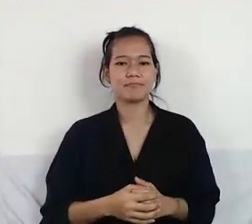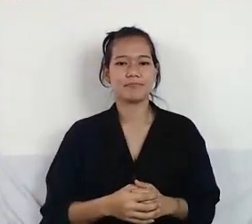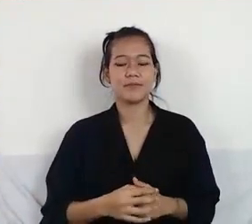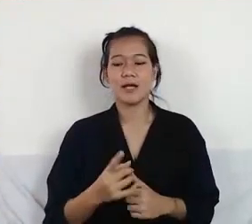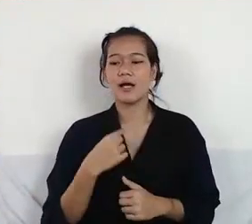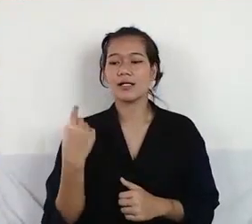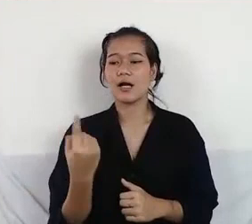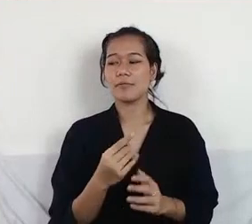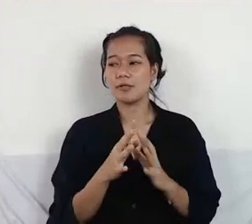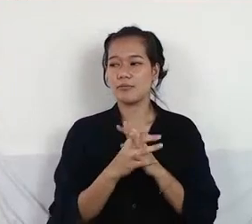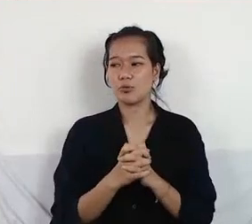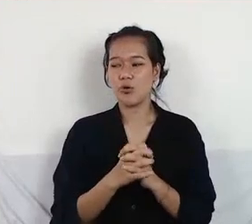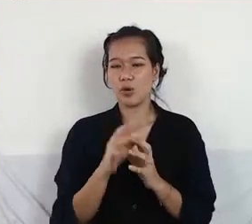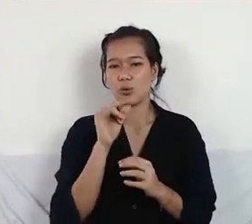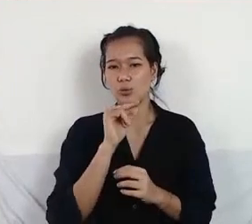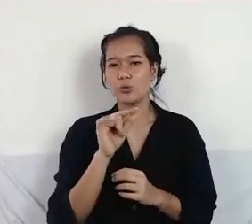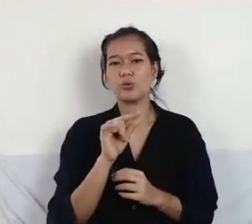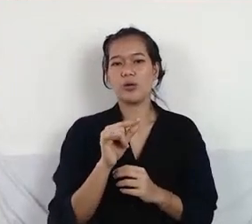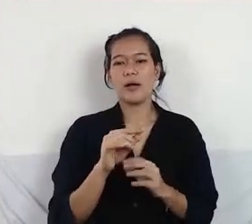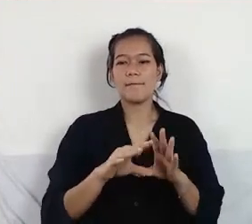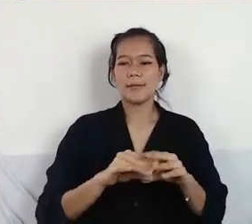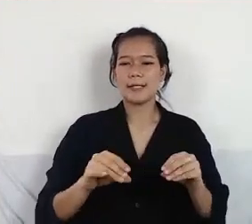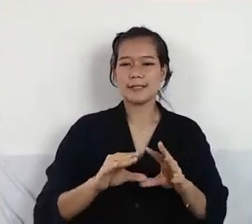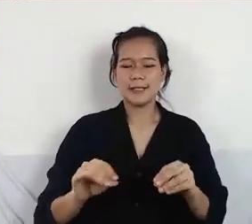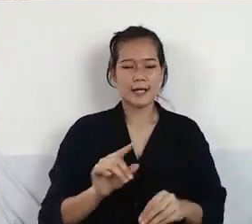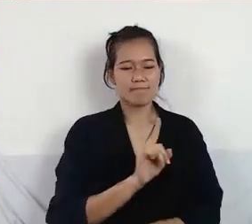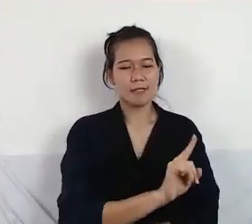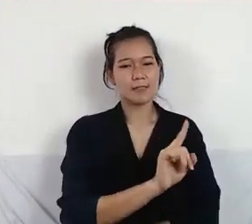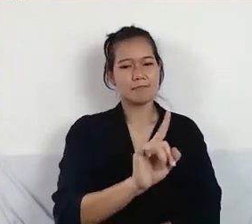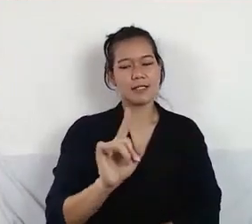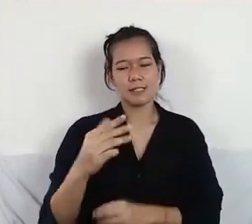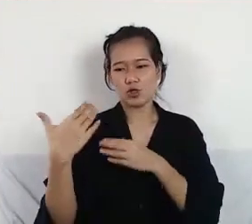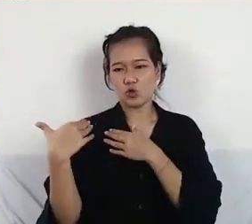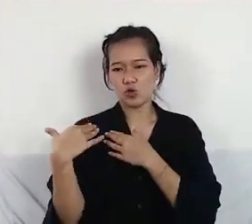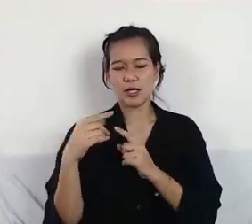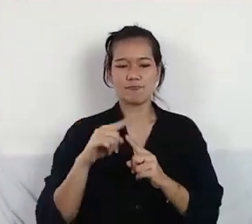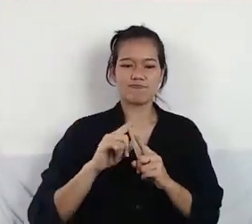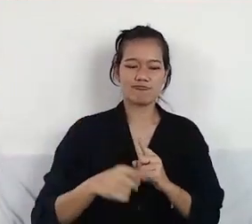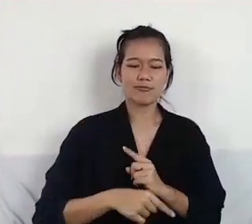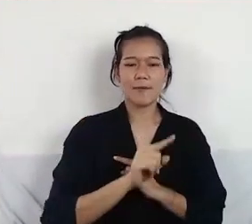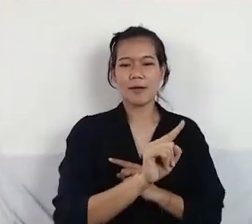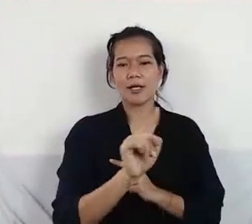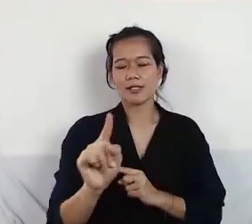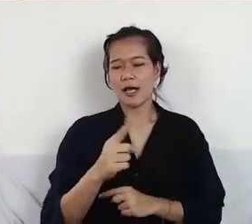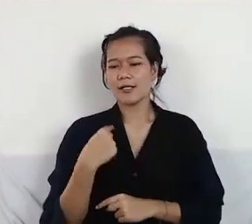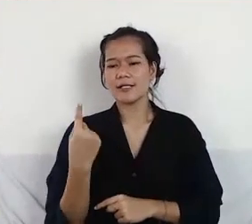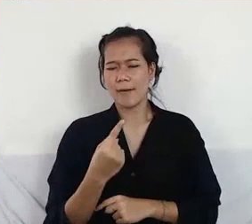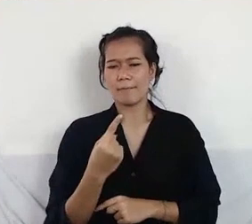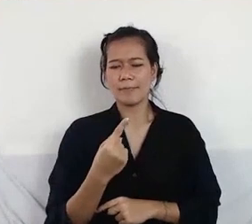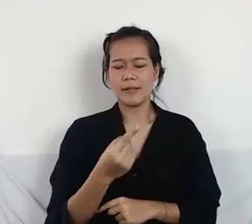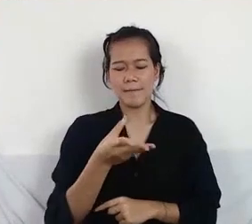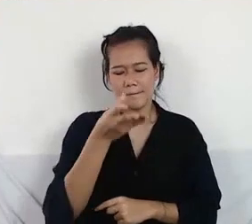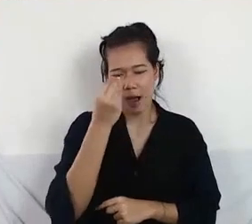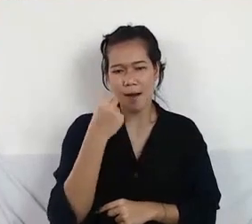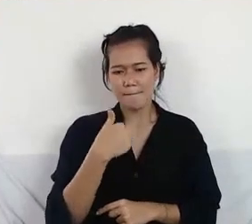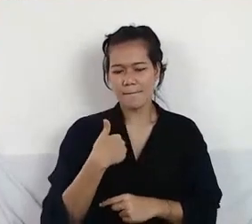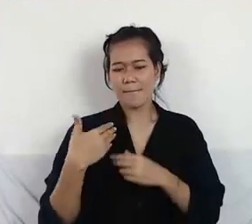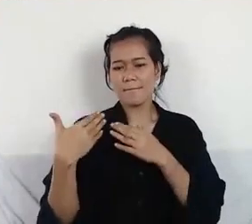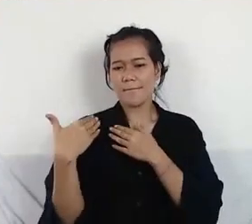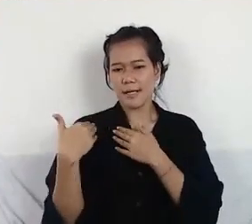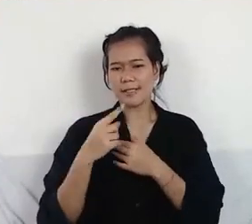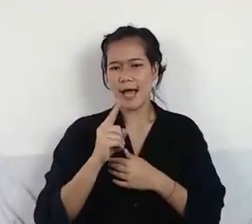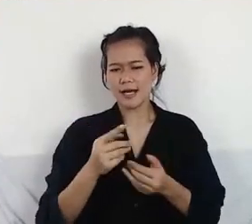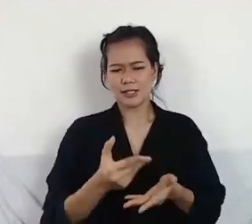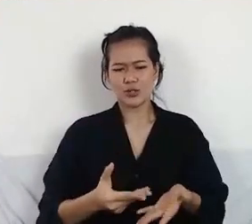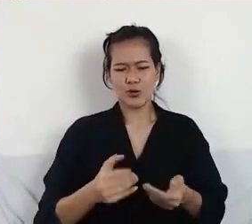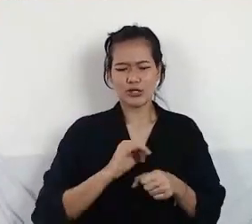Kami juga berdoa bagi tugas pekerjaan kami masing-masing, Tuhan. Kami sadar ada tanggung jawab yang lebih besar di tengah-tengah situasi